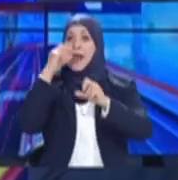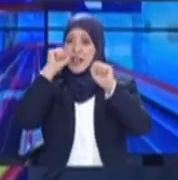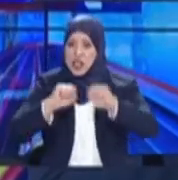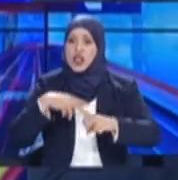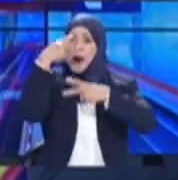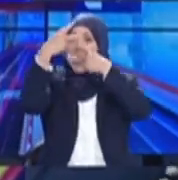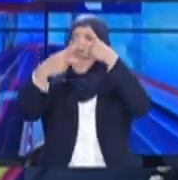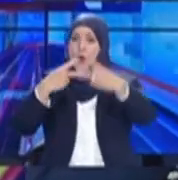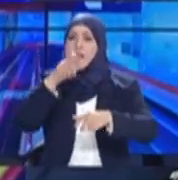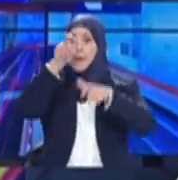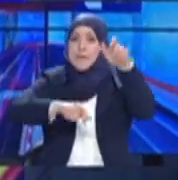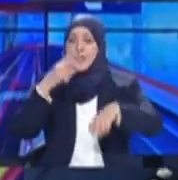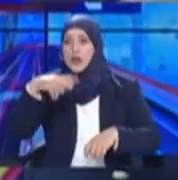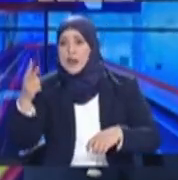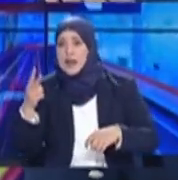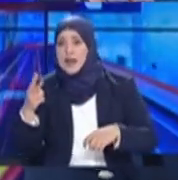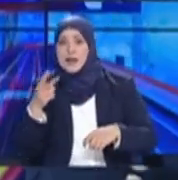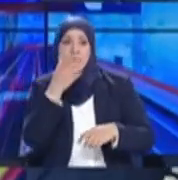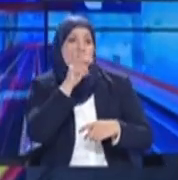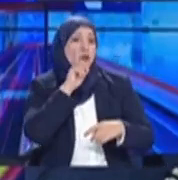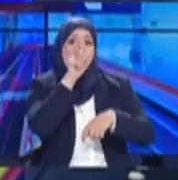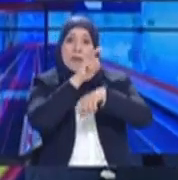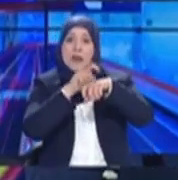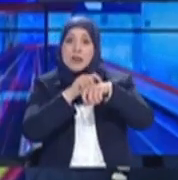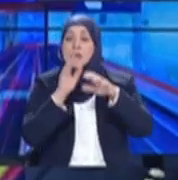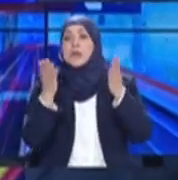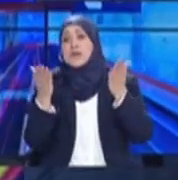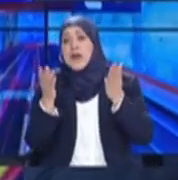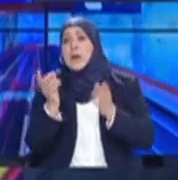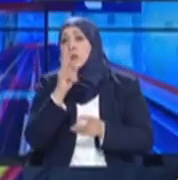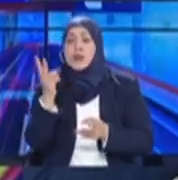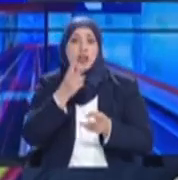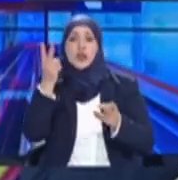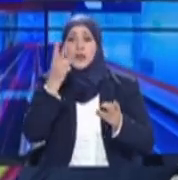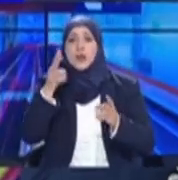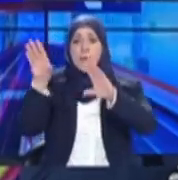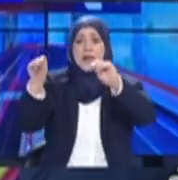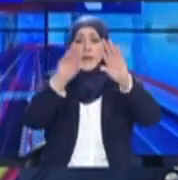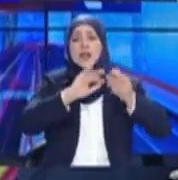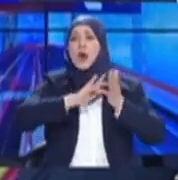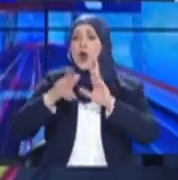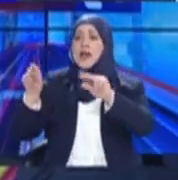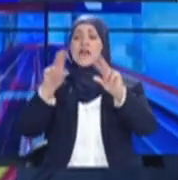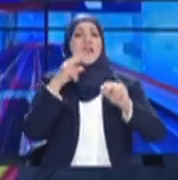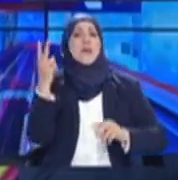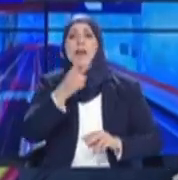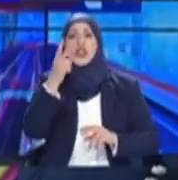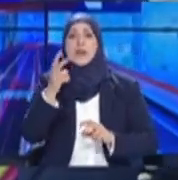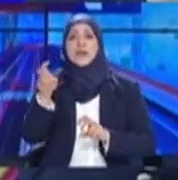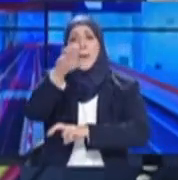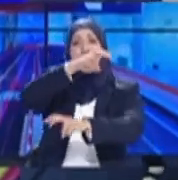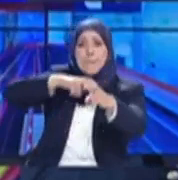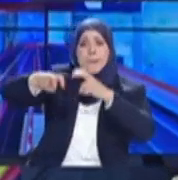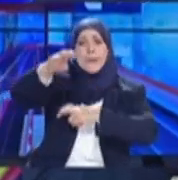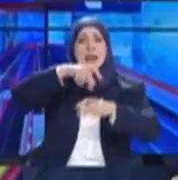من الوقت الحالي لا مش مش ممكن في كل بالاساس ممكن فيما يخص الاعوام هو